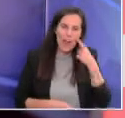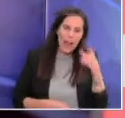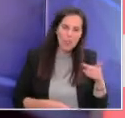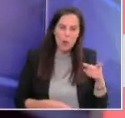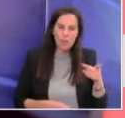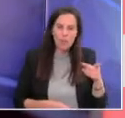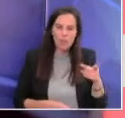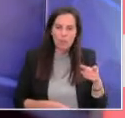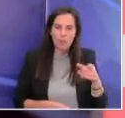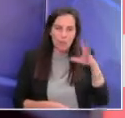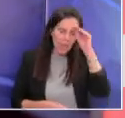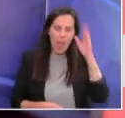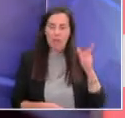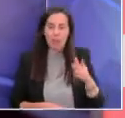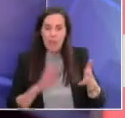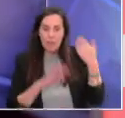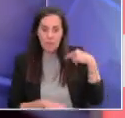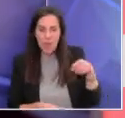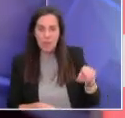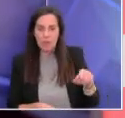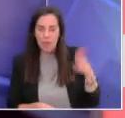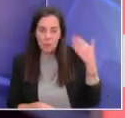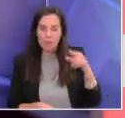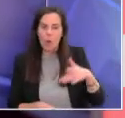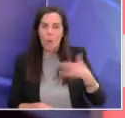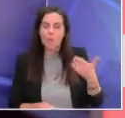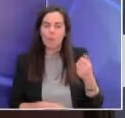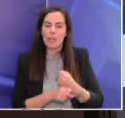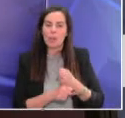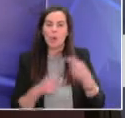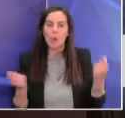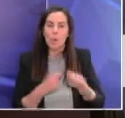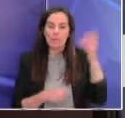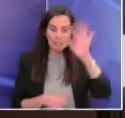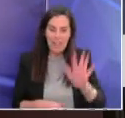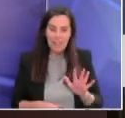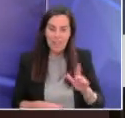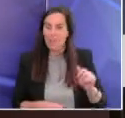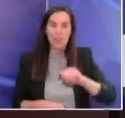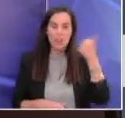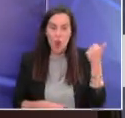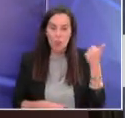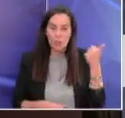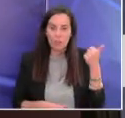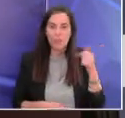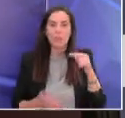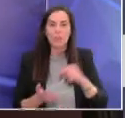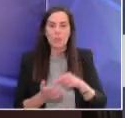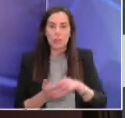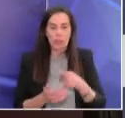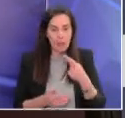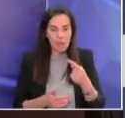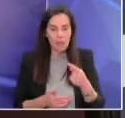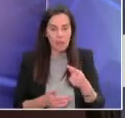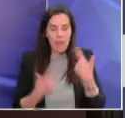עם איזה גבר או עם מישהו. לא מזמן וואטסאפ, סורי שאני מתפרץ, אבל לא מזמן וואטסאפ עשו קמפיין טלוויזיוני ראשון, שנועד לבוא